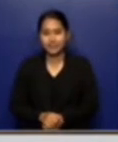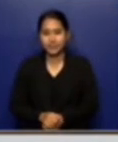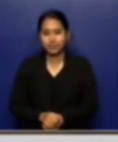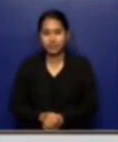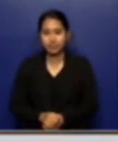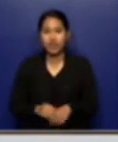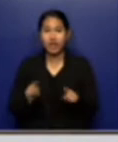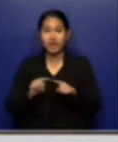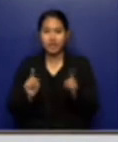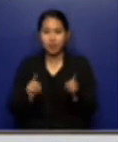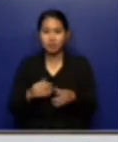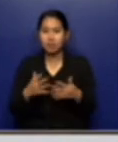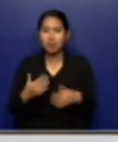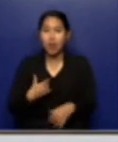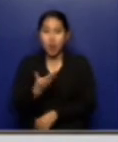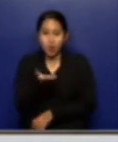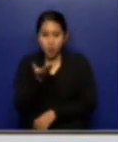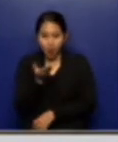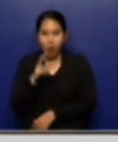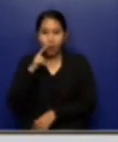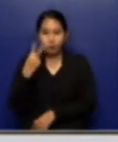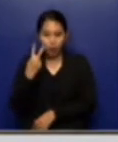แต่กรมขออุทธร